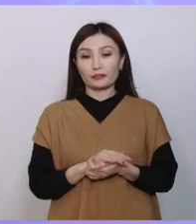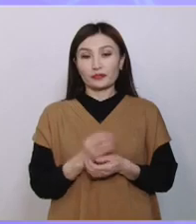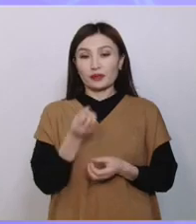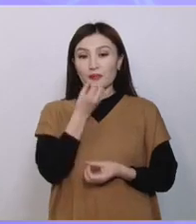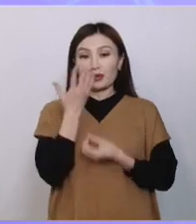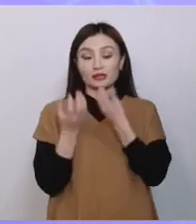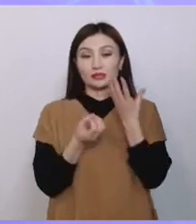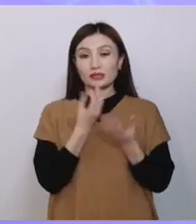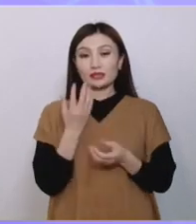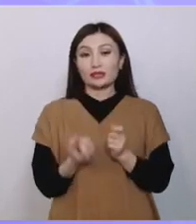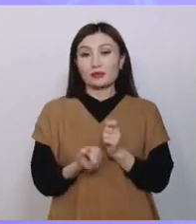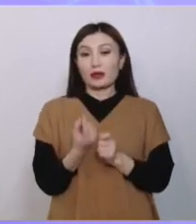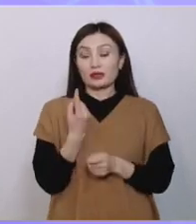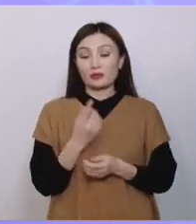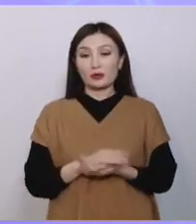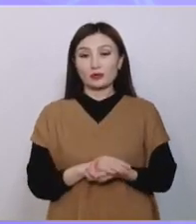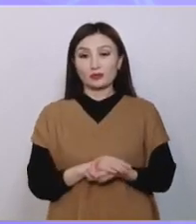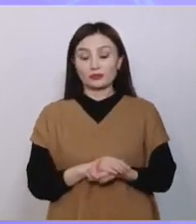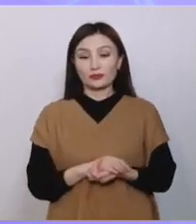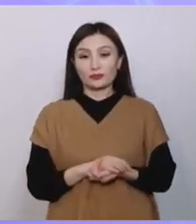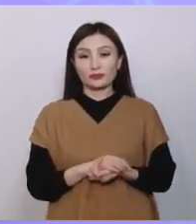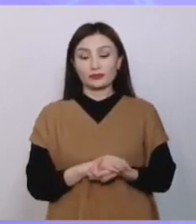Байчечекейлер пайда болду.